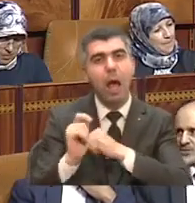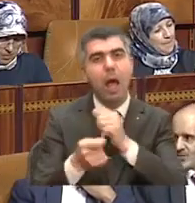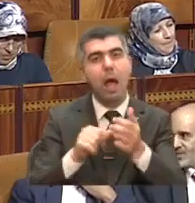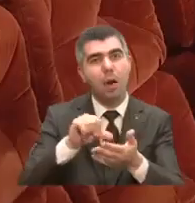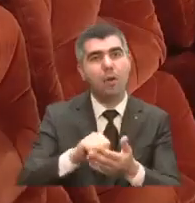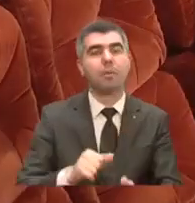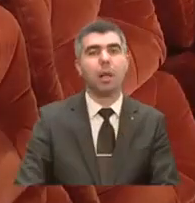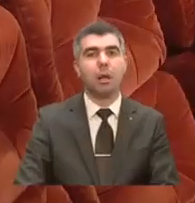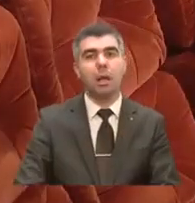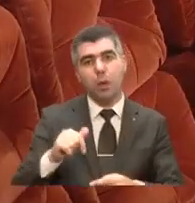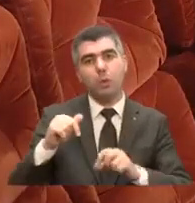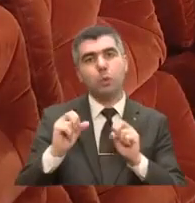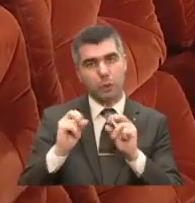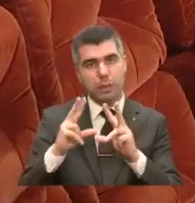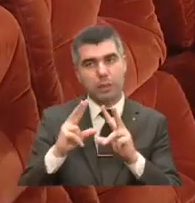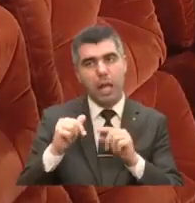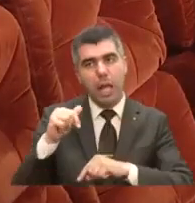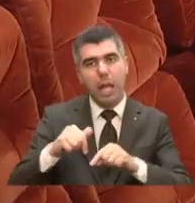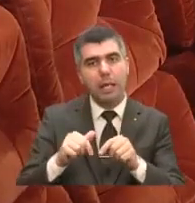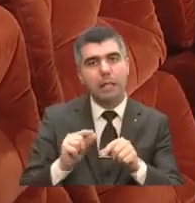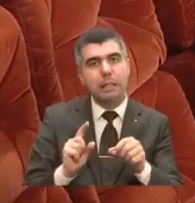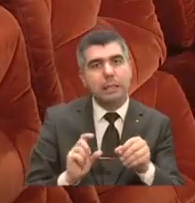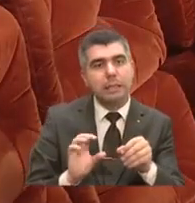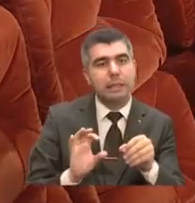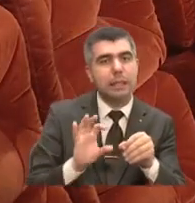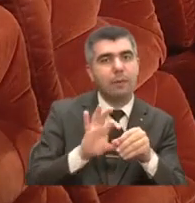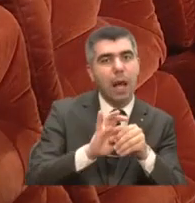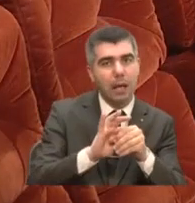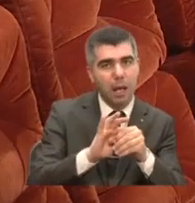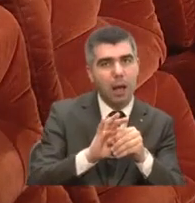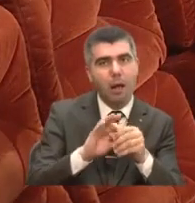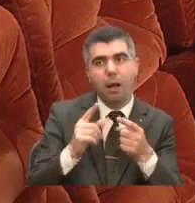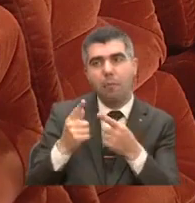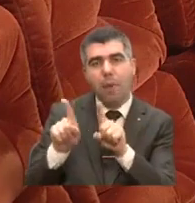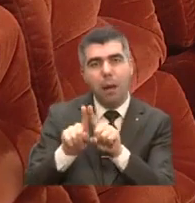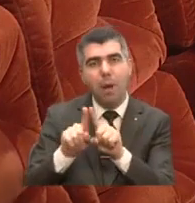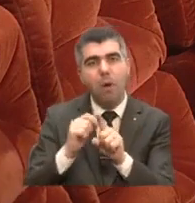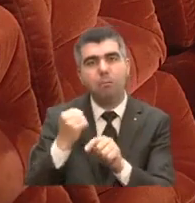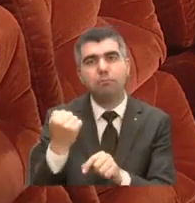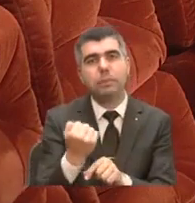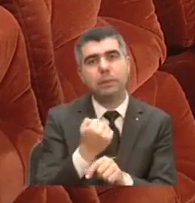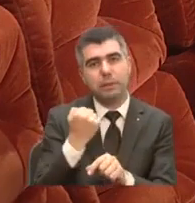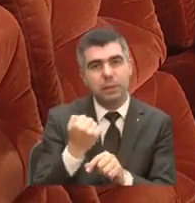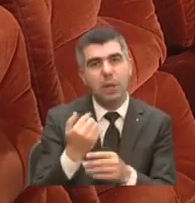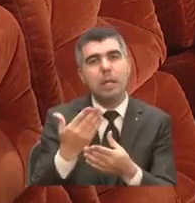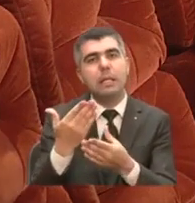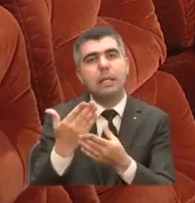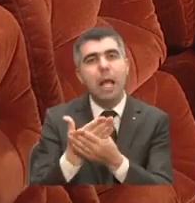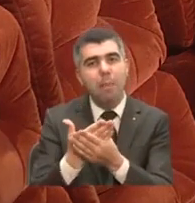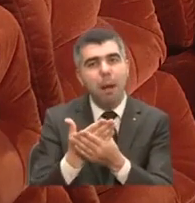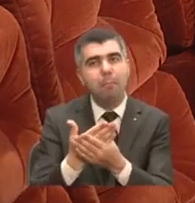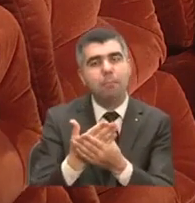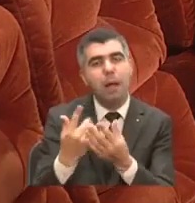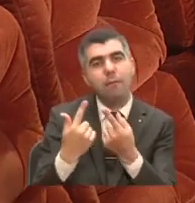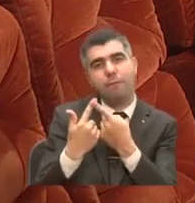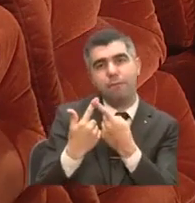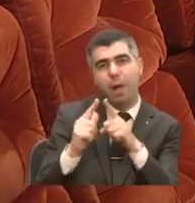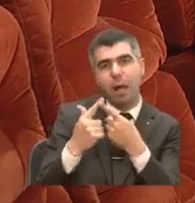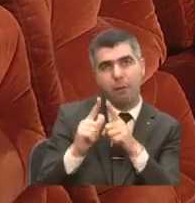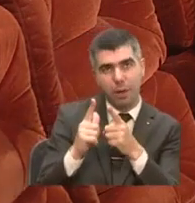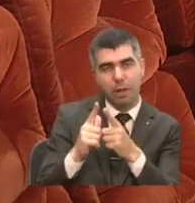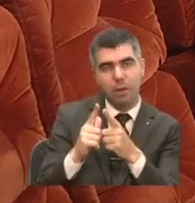بعض التأخر، تعرفوا بعض الاتفاقيات فيها أسباب اللي هي موضوعية وفيها أسباب ذاتية التي قد ترتبط